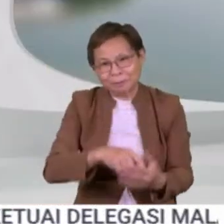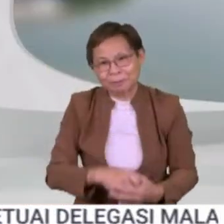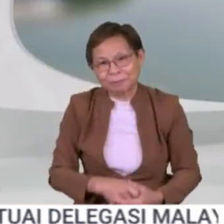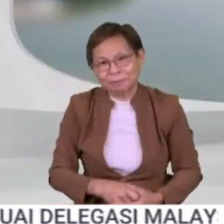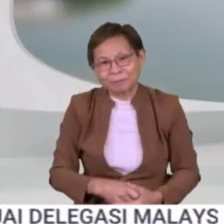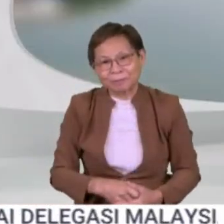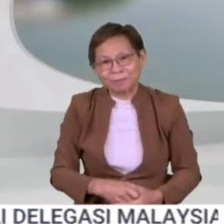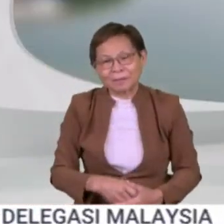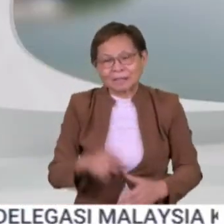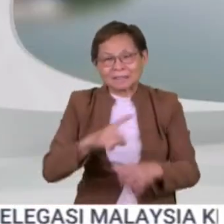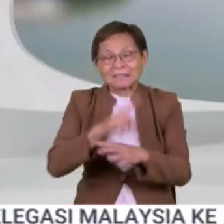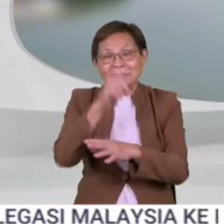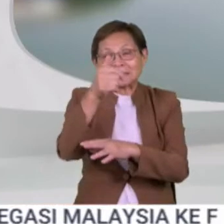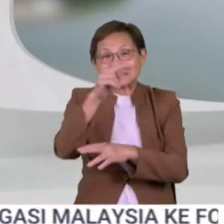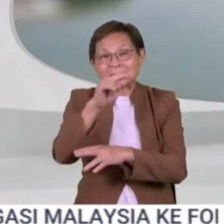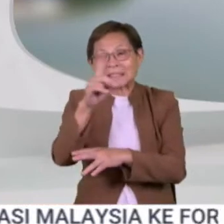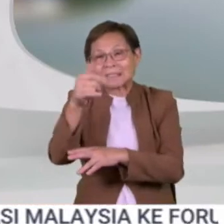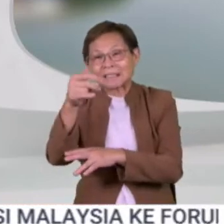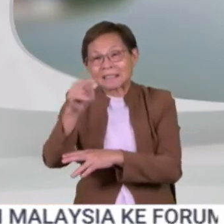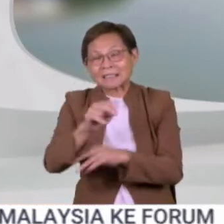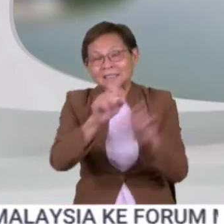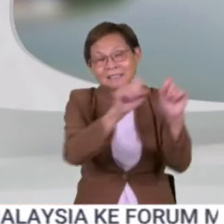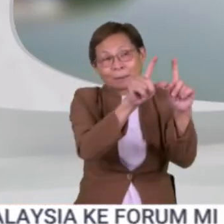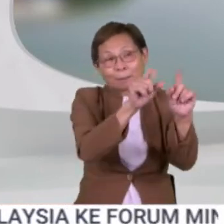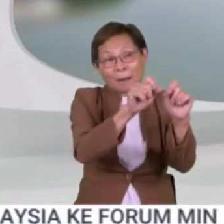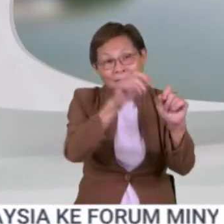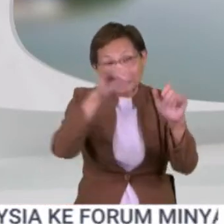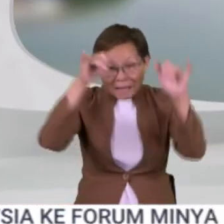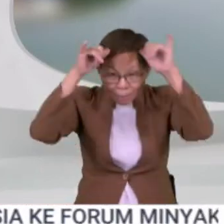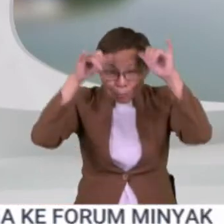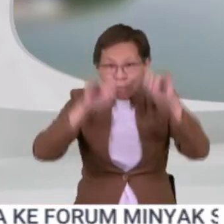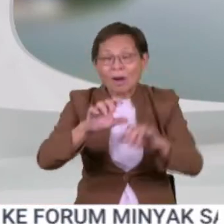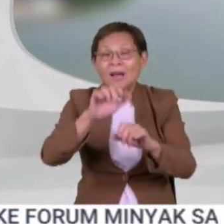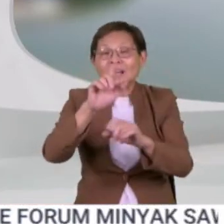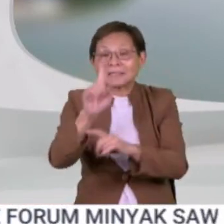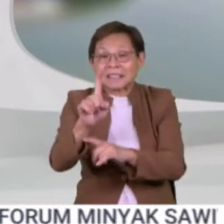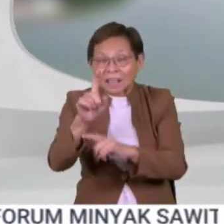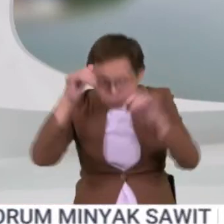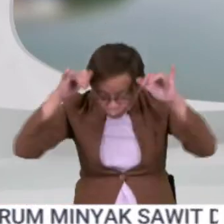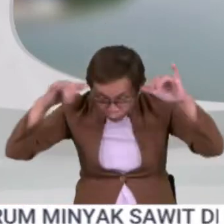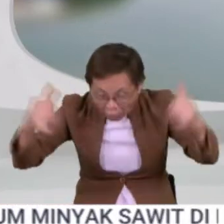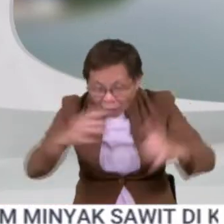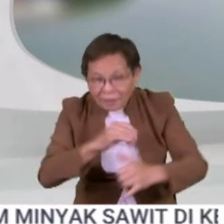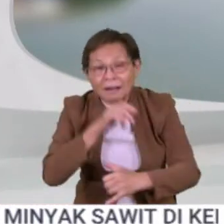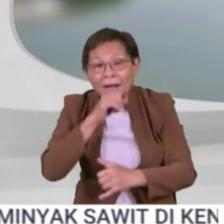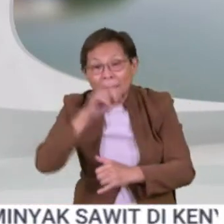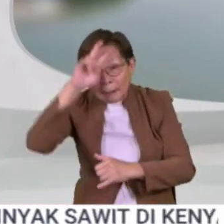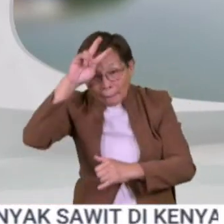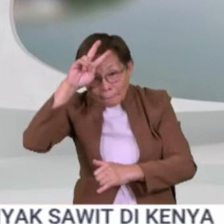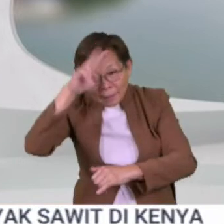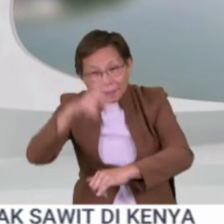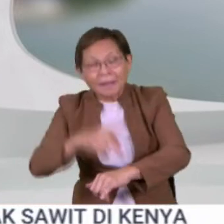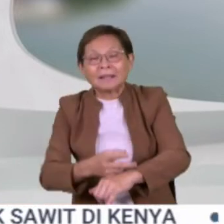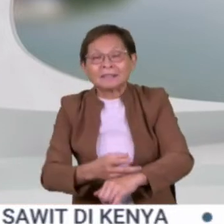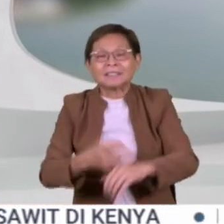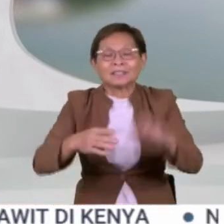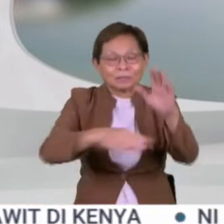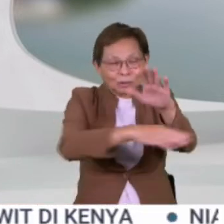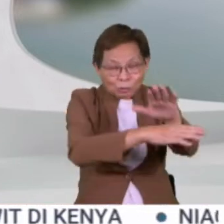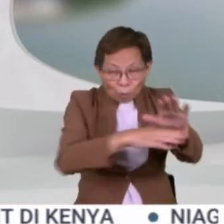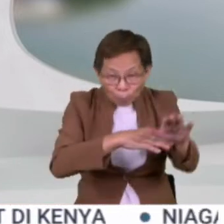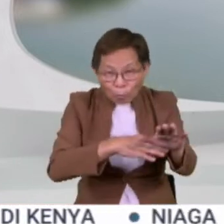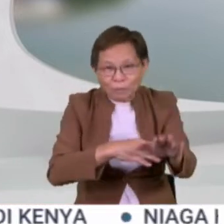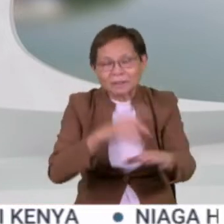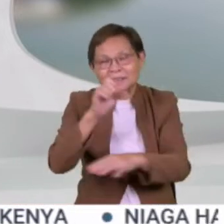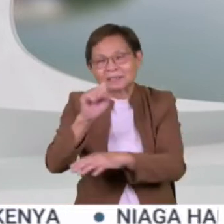sementara itu disandarkan 11 ekor lembu dan Seekor kerbau serta kambing dikorbankan dalam program ibadah korban berkelompok masjid